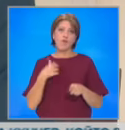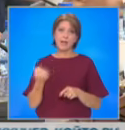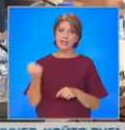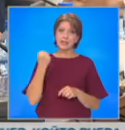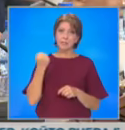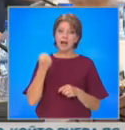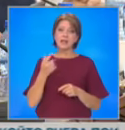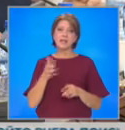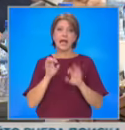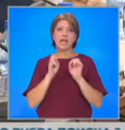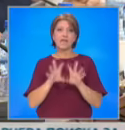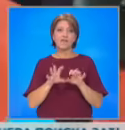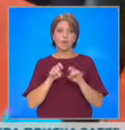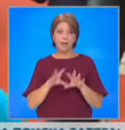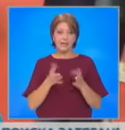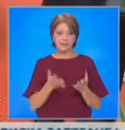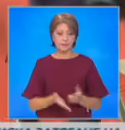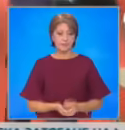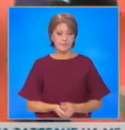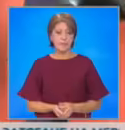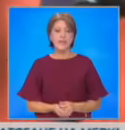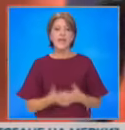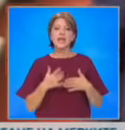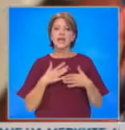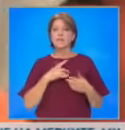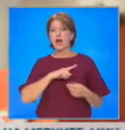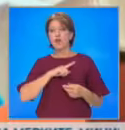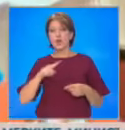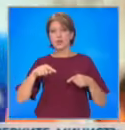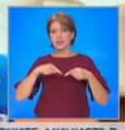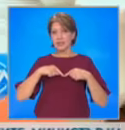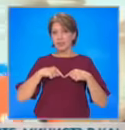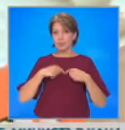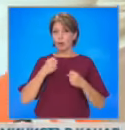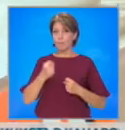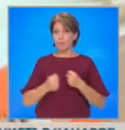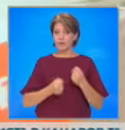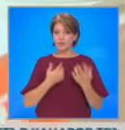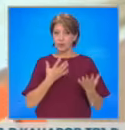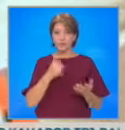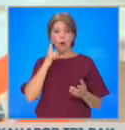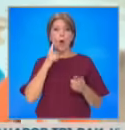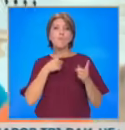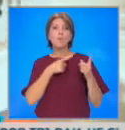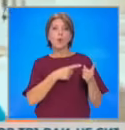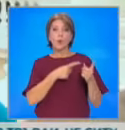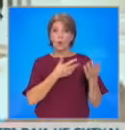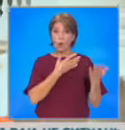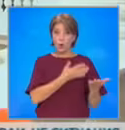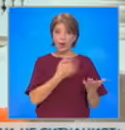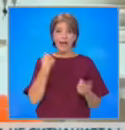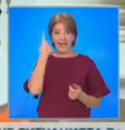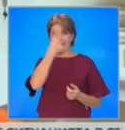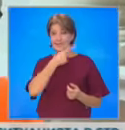заради течащи проверки. Има образувано досъдебно производство. Прокурора, наблюдаващи прокурор, е